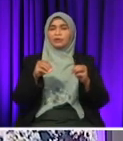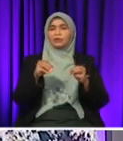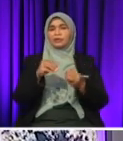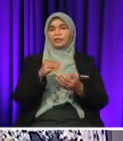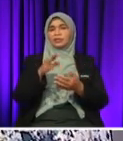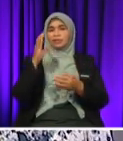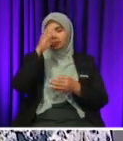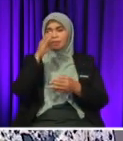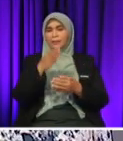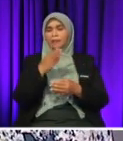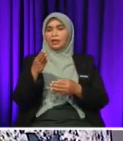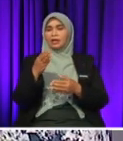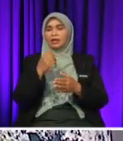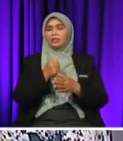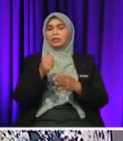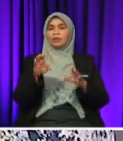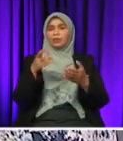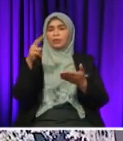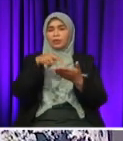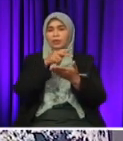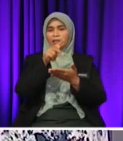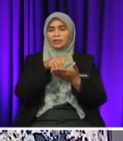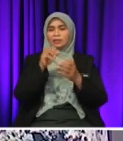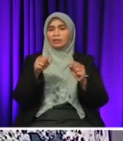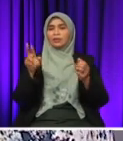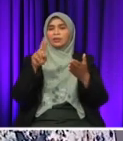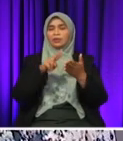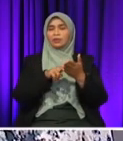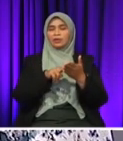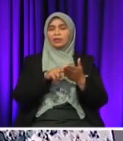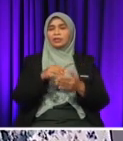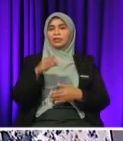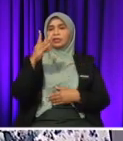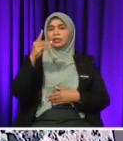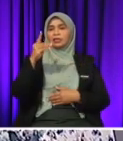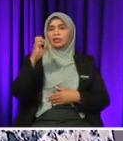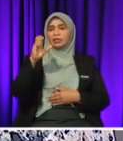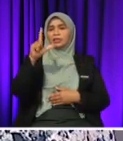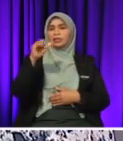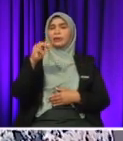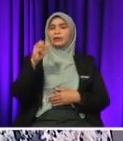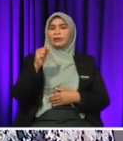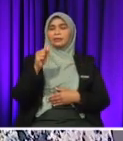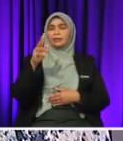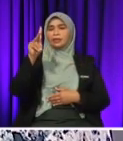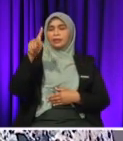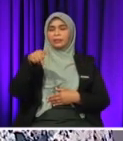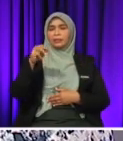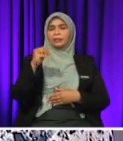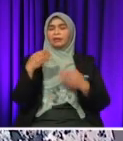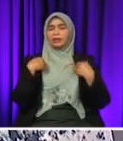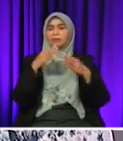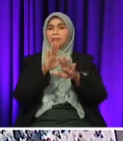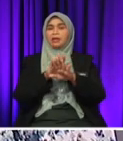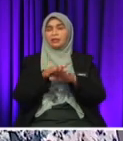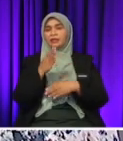bahan ataupun nama membuat ulang kaji boleh merujuk belantara delima delima KPM jadi kayak situ Banyak bahan